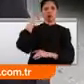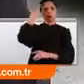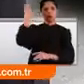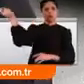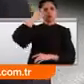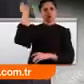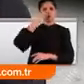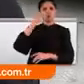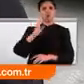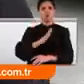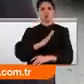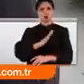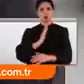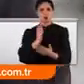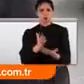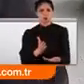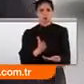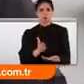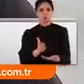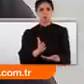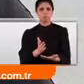başladı. Elindeki beyzbol sopasıyla